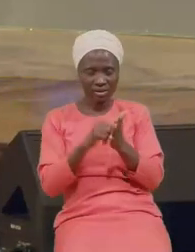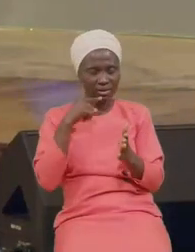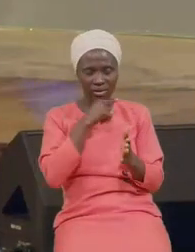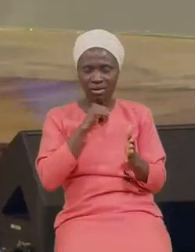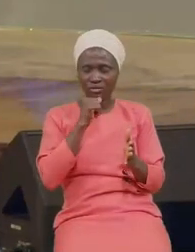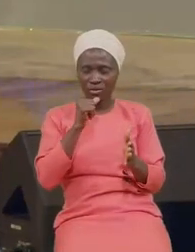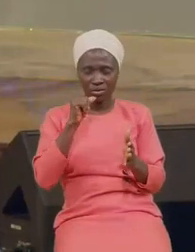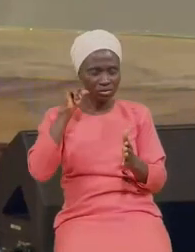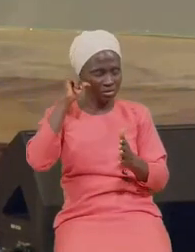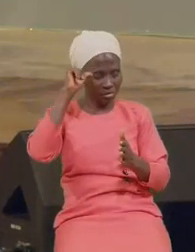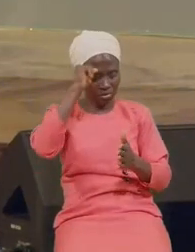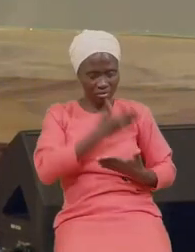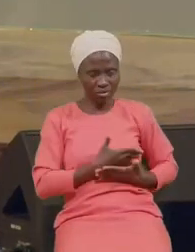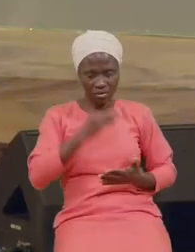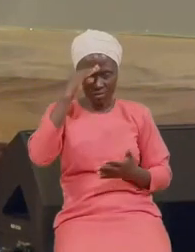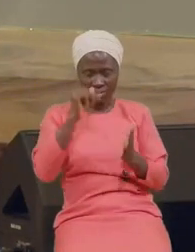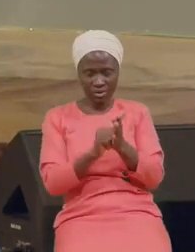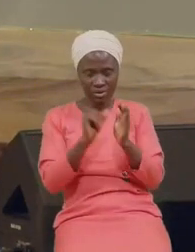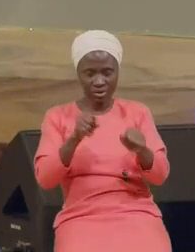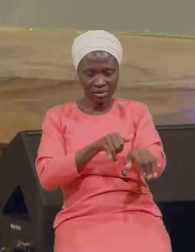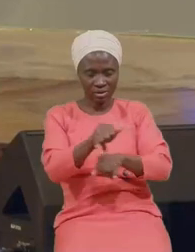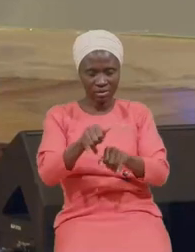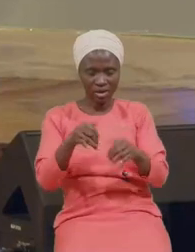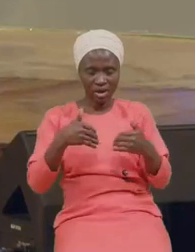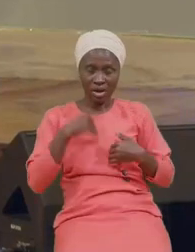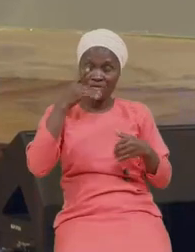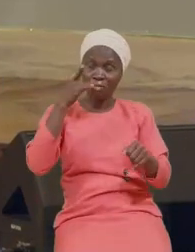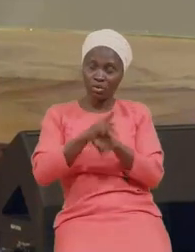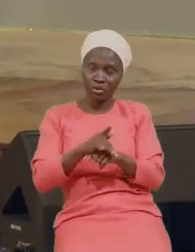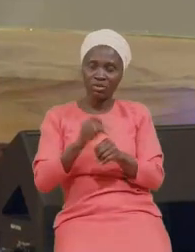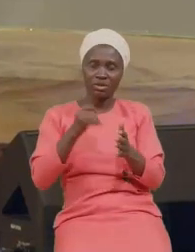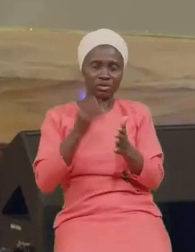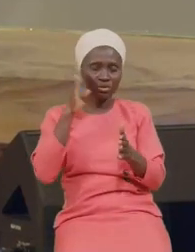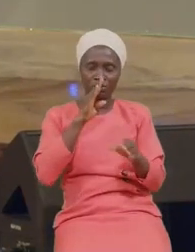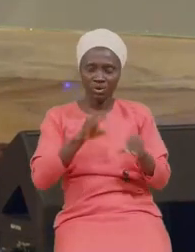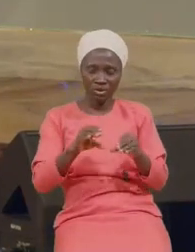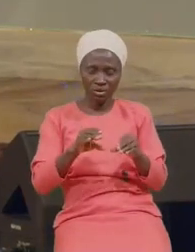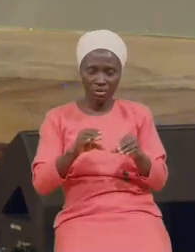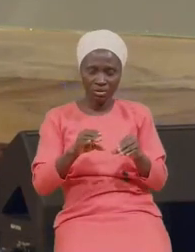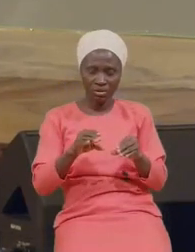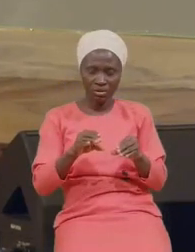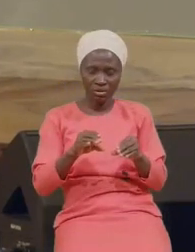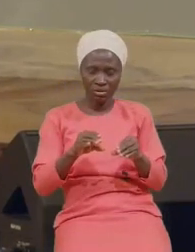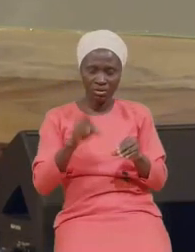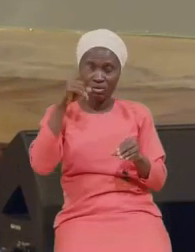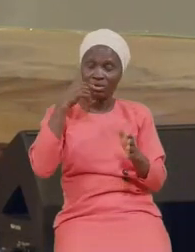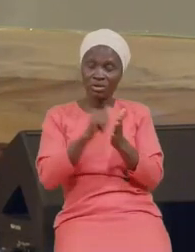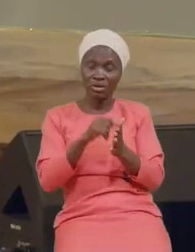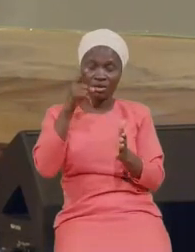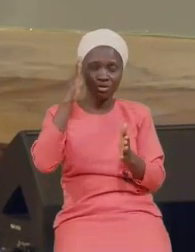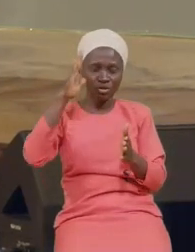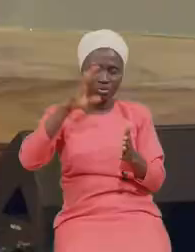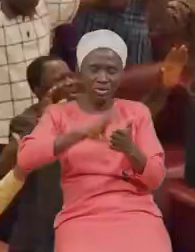fils d'homme pour pour décevoir ce que tu as promis ce sera fait tu dis que tu